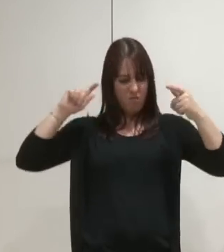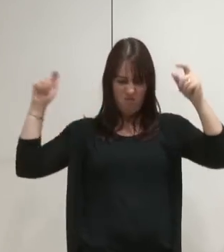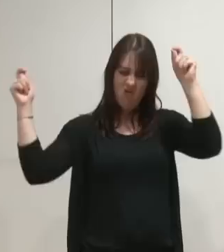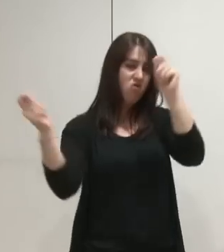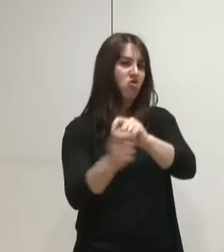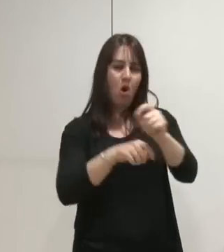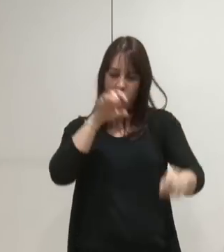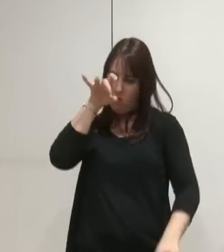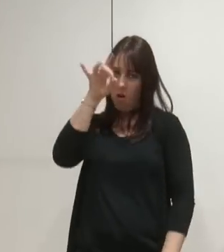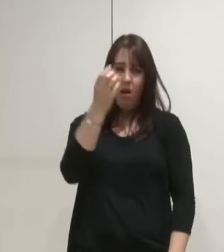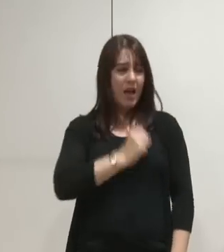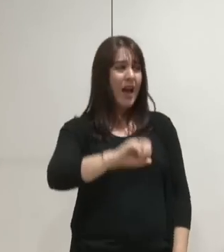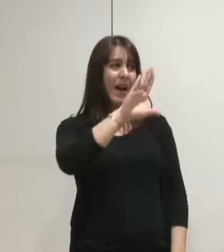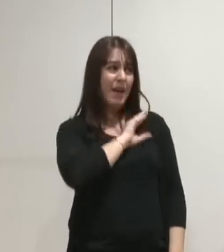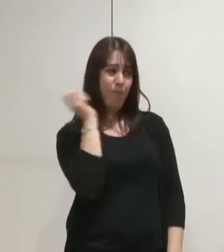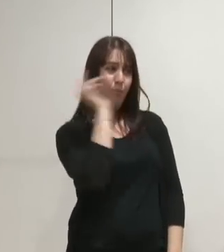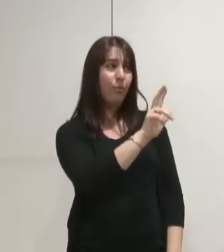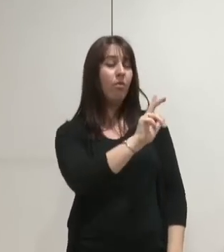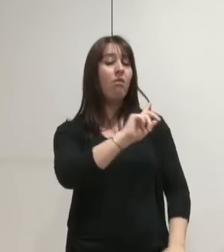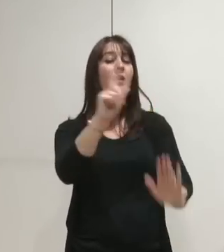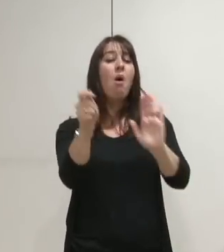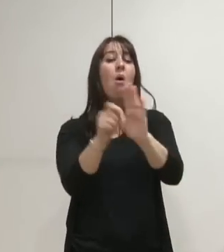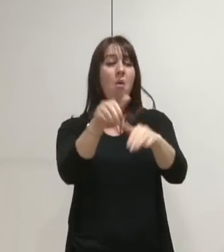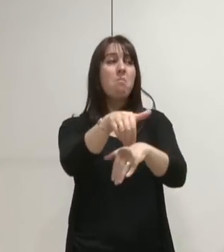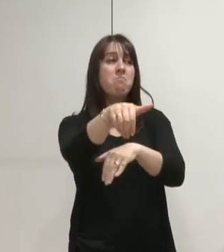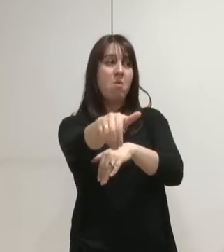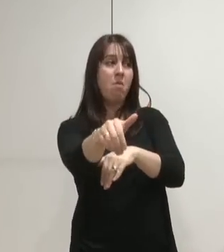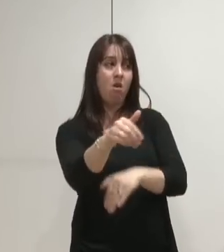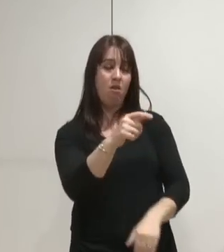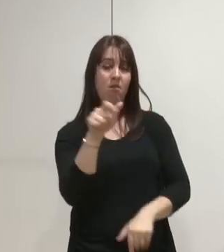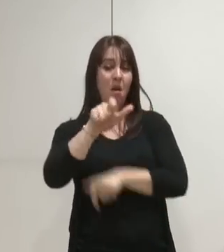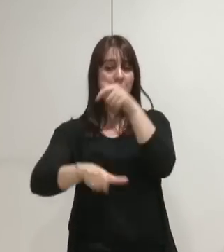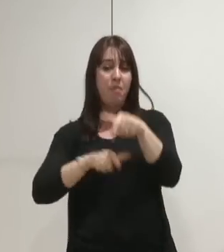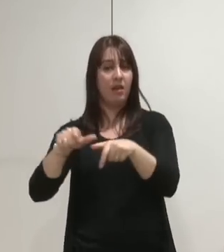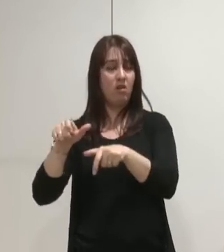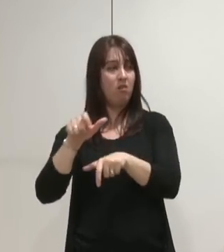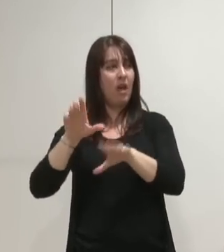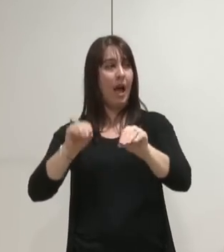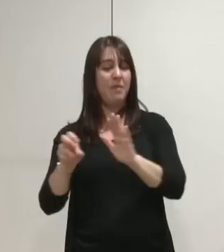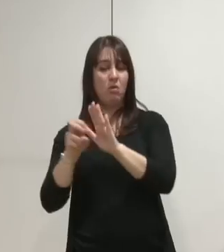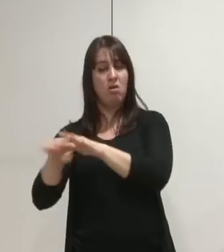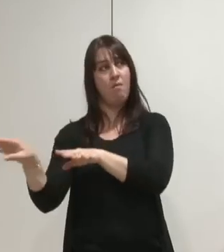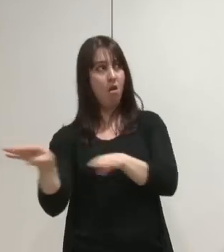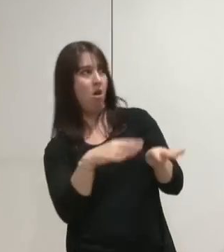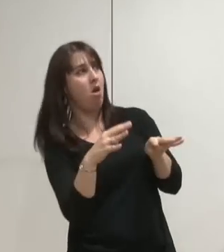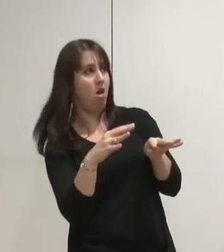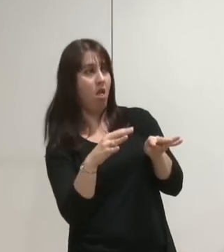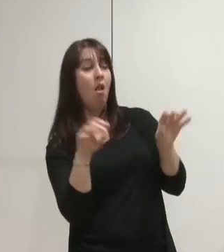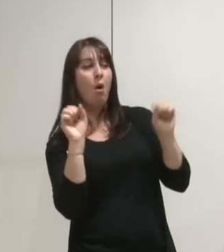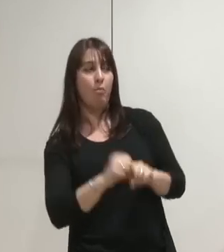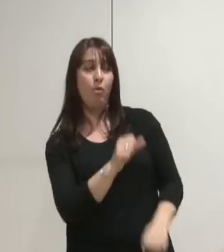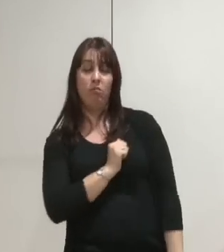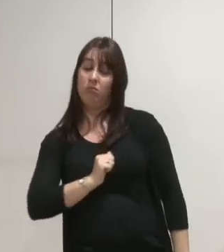responsabilité pèsera lourd le moment venu dans le regard que les Grenoblois poseront sur votre